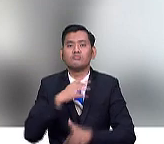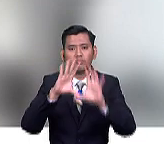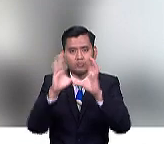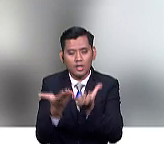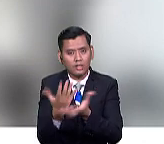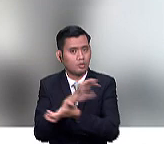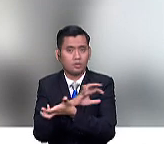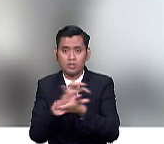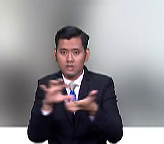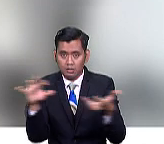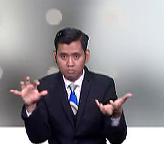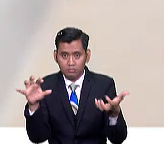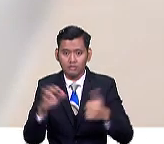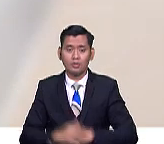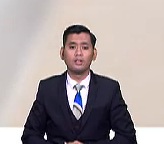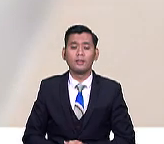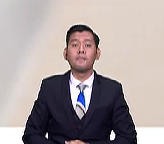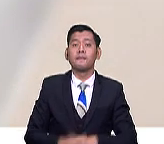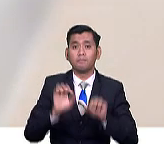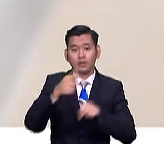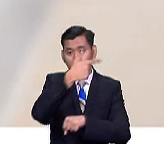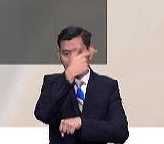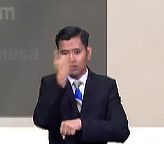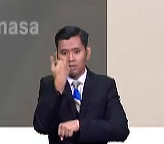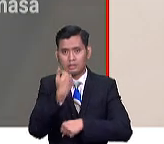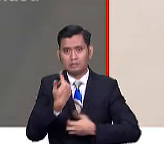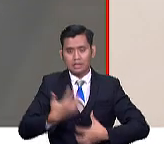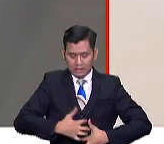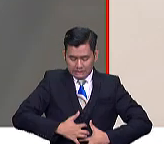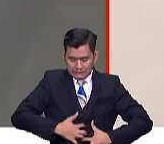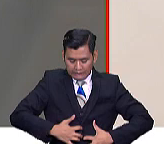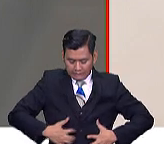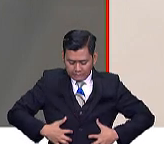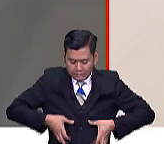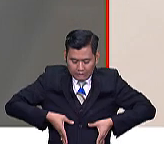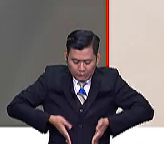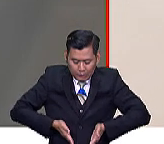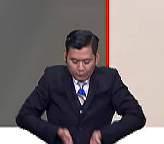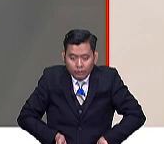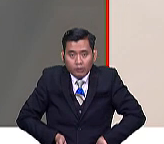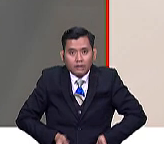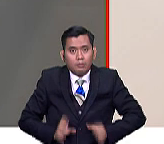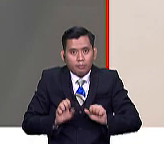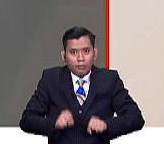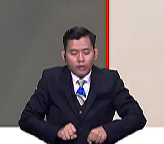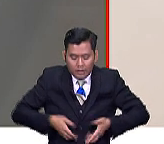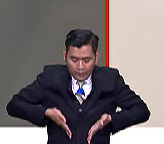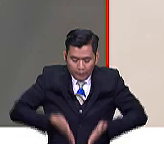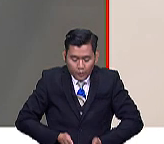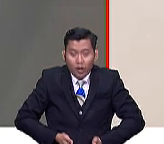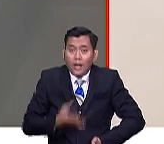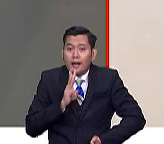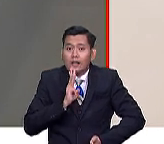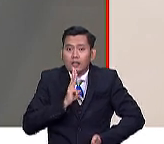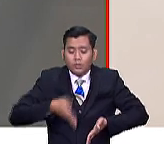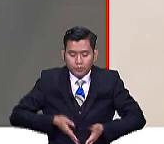pengawalan pakar termasuk boleh menyebabkan koyakan teruk pada rahim dan embolisme air ketuban jika digunakan